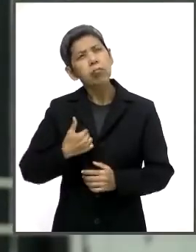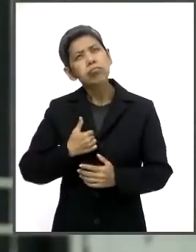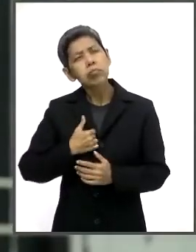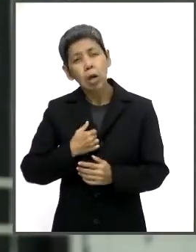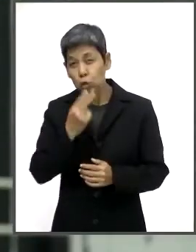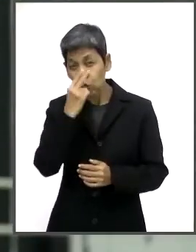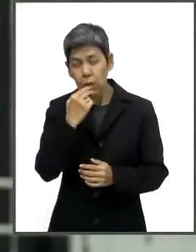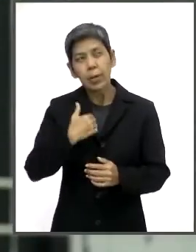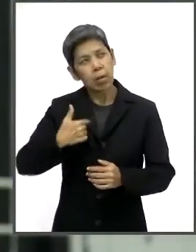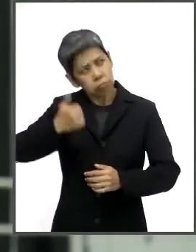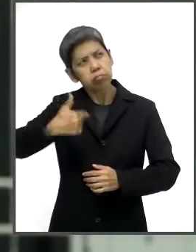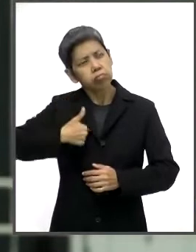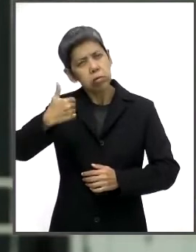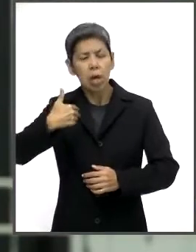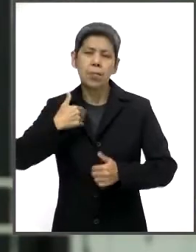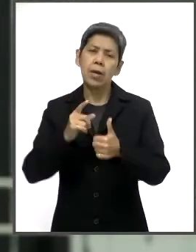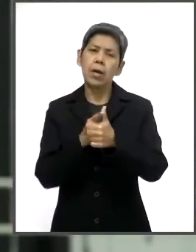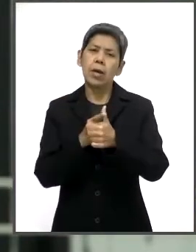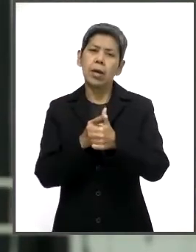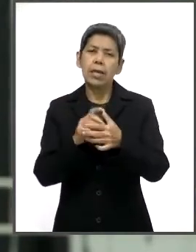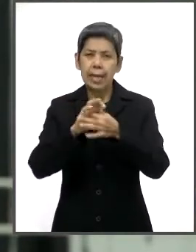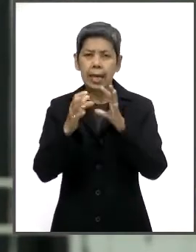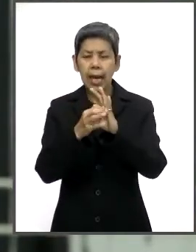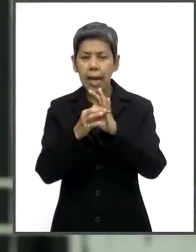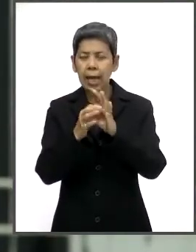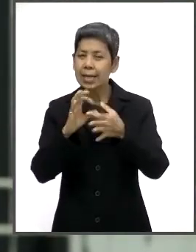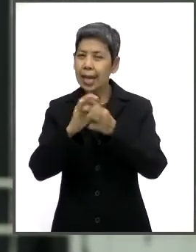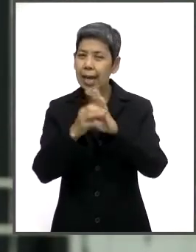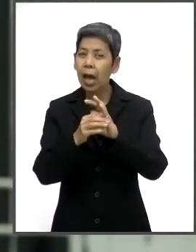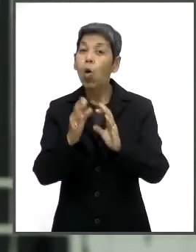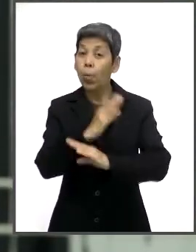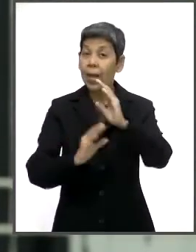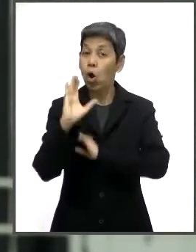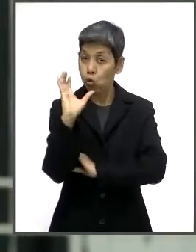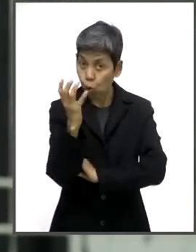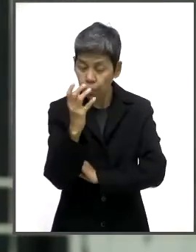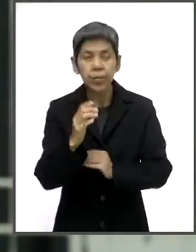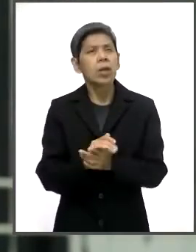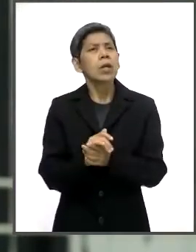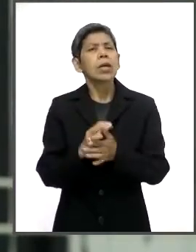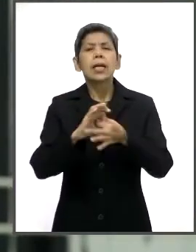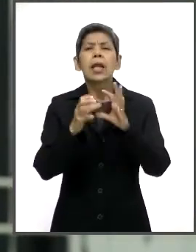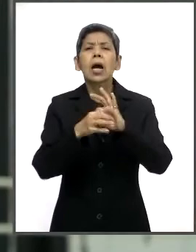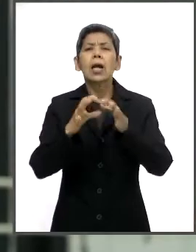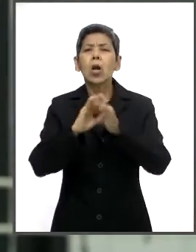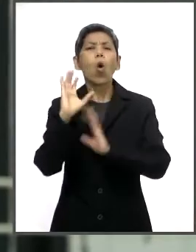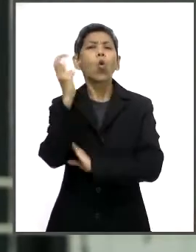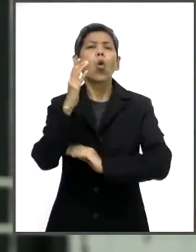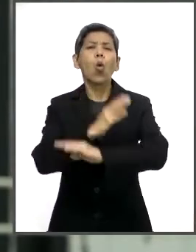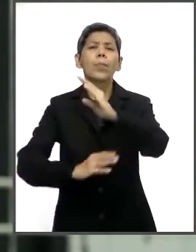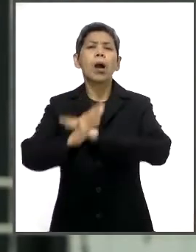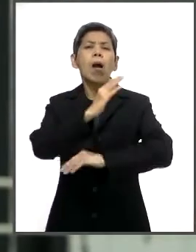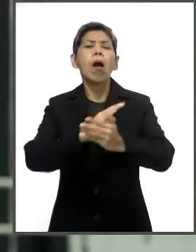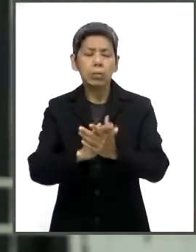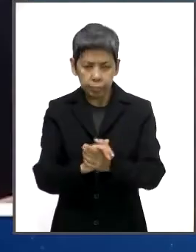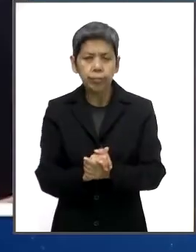านย่อยๆนะคะที่เด่นๆที่สุดก็คือพาราลิมปิกที่คนไม่ว่าจะพาราลิมปิกก็คือโอลิมปิกของค